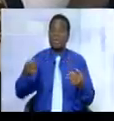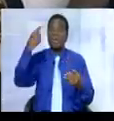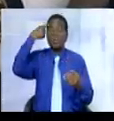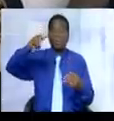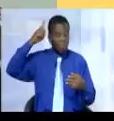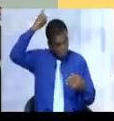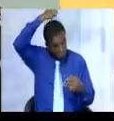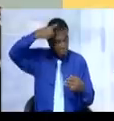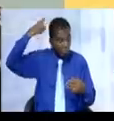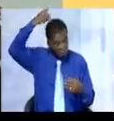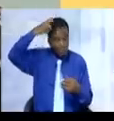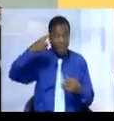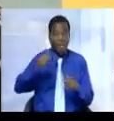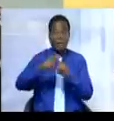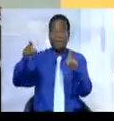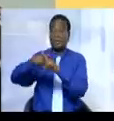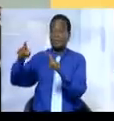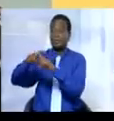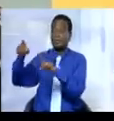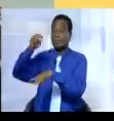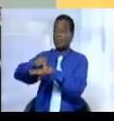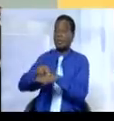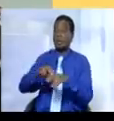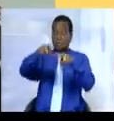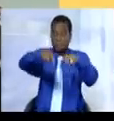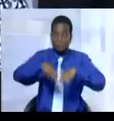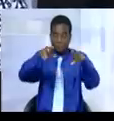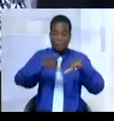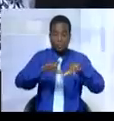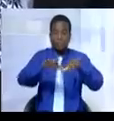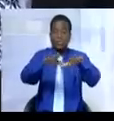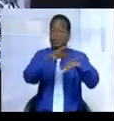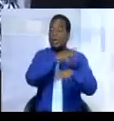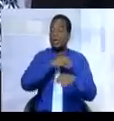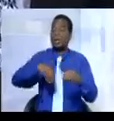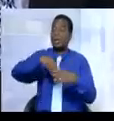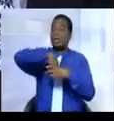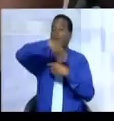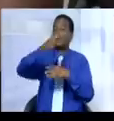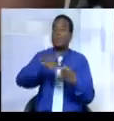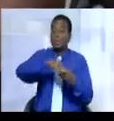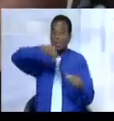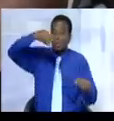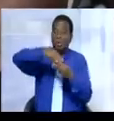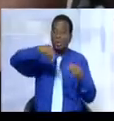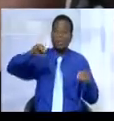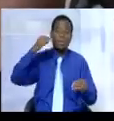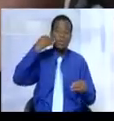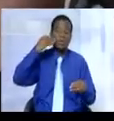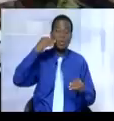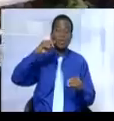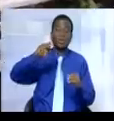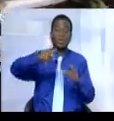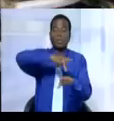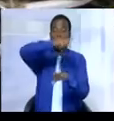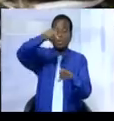Daniel Kablan-Duncan, la diversification des productions agricoles en dehors du coton et de l'anacarde, principaux